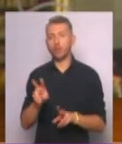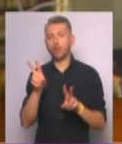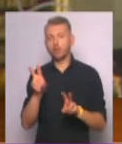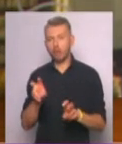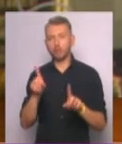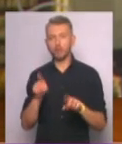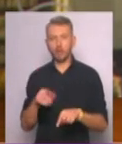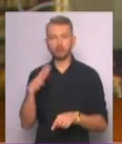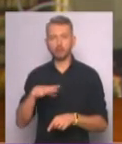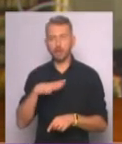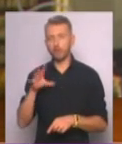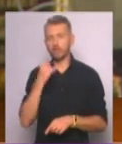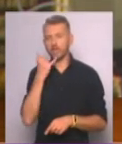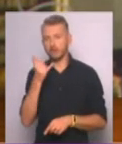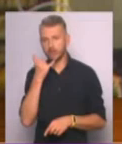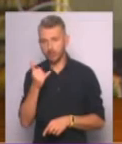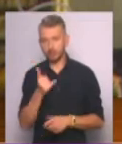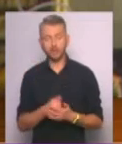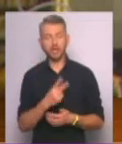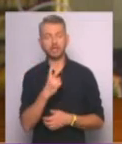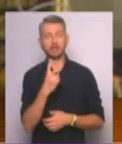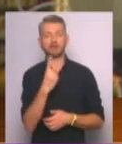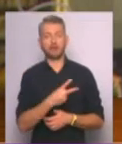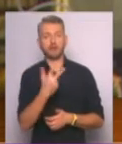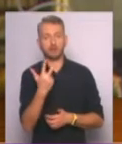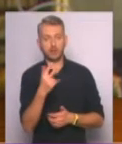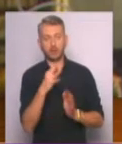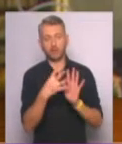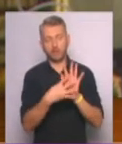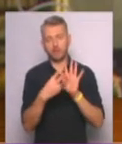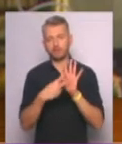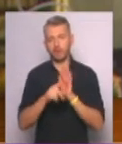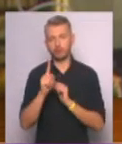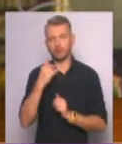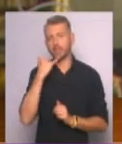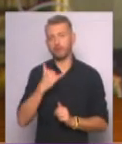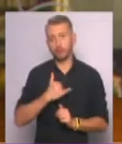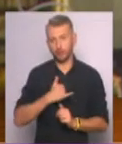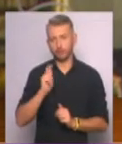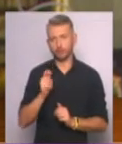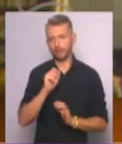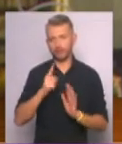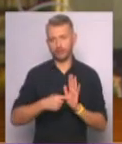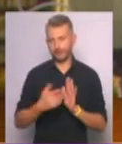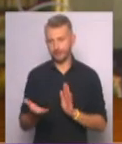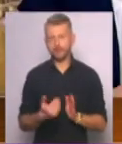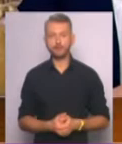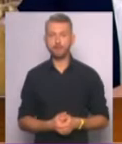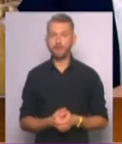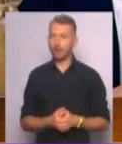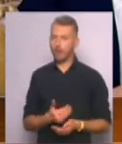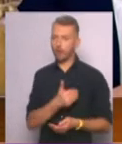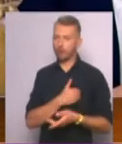також ми чекаємо всіх дзвінків. Ще раз, 223-0971, вже телефонуйте і вже ставте ваші запитання. Пані Наталія, хочу